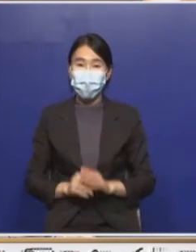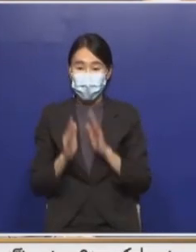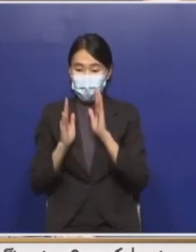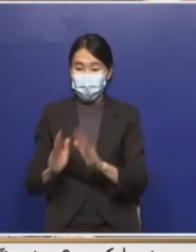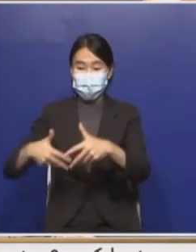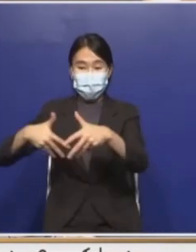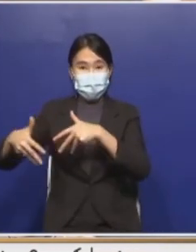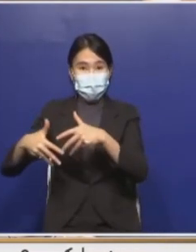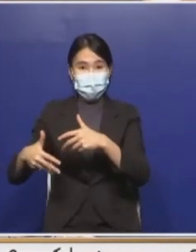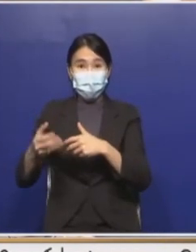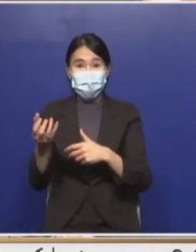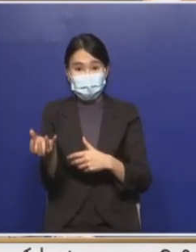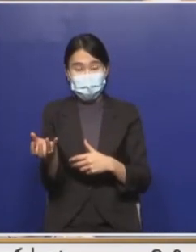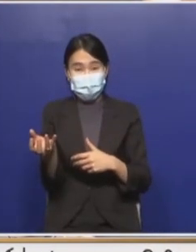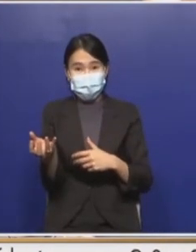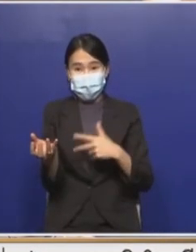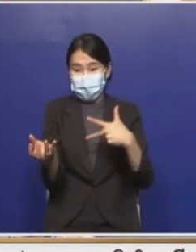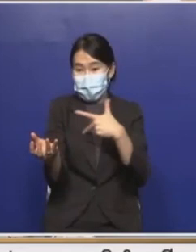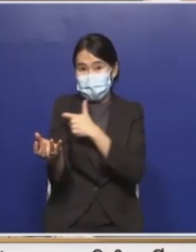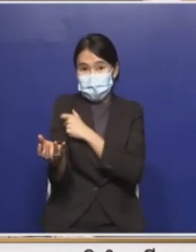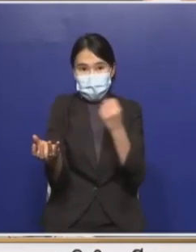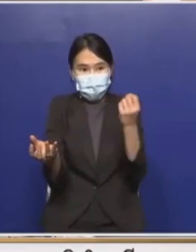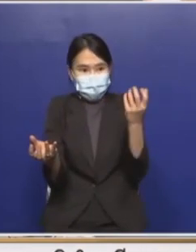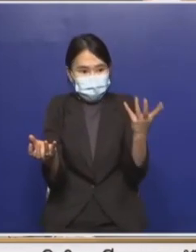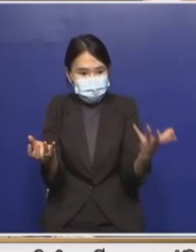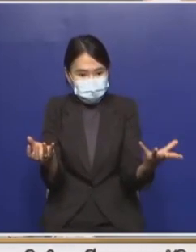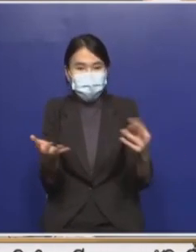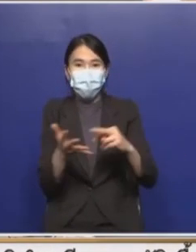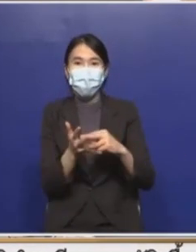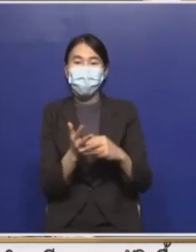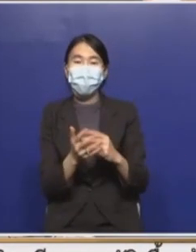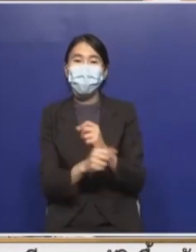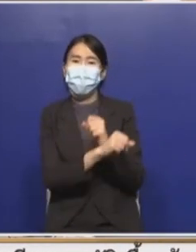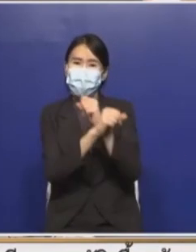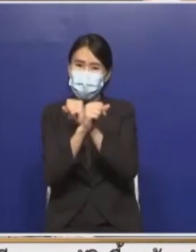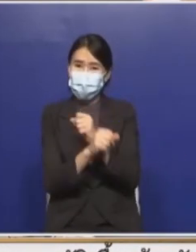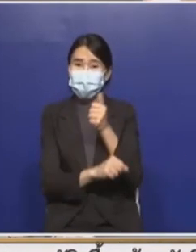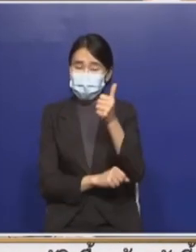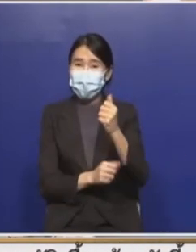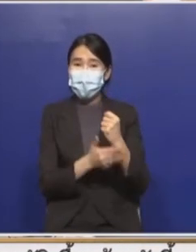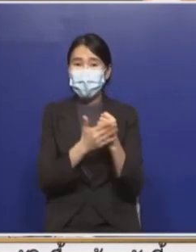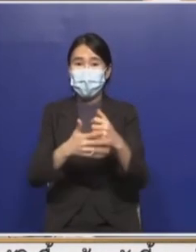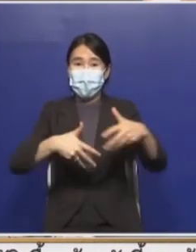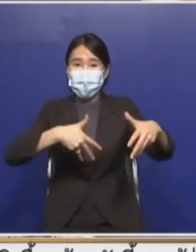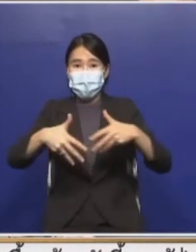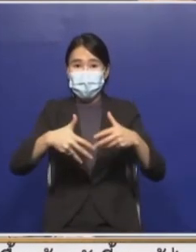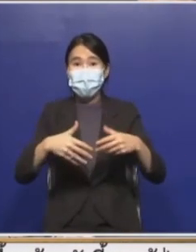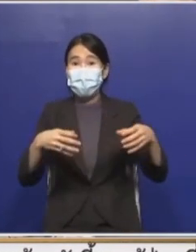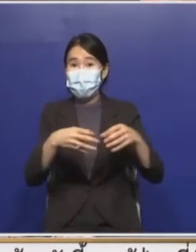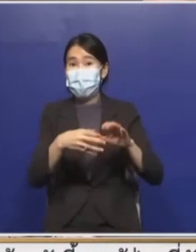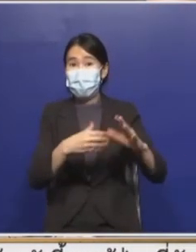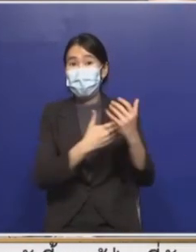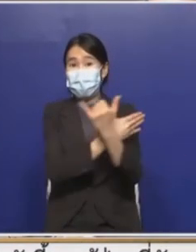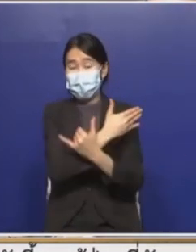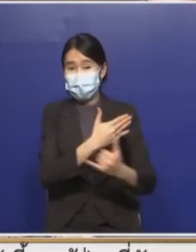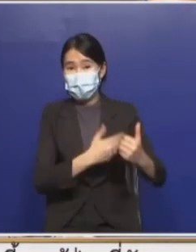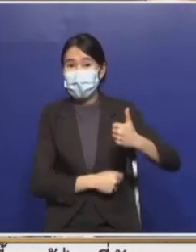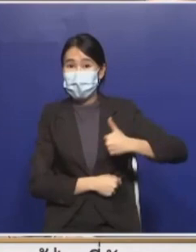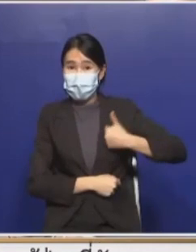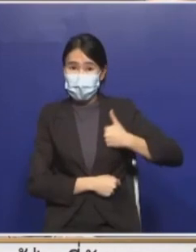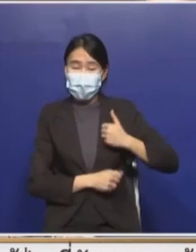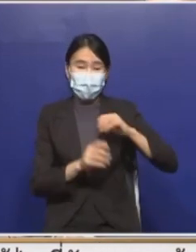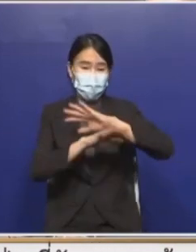5เท่าของความจำเป็นนี่คือหลักประกันสำหรับประชาชนชาวแคนาดาและคนทั่วโล